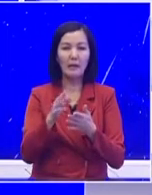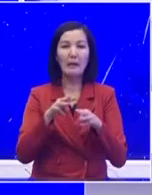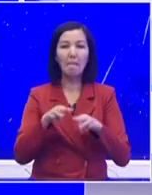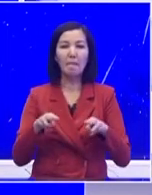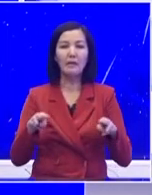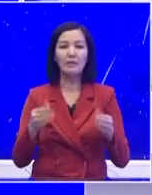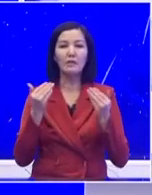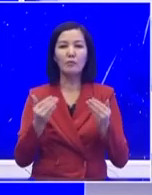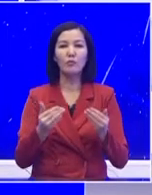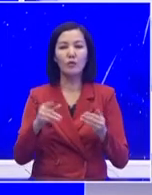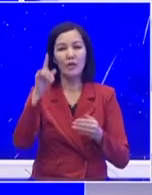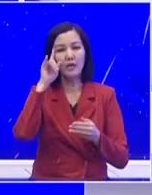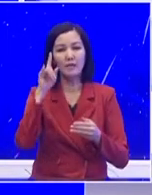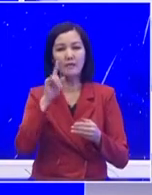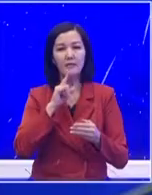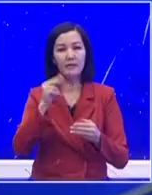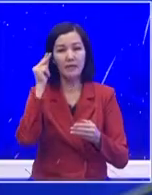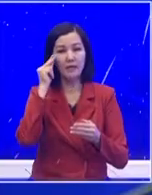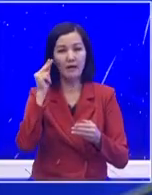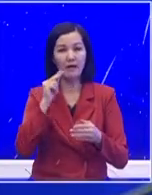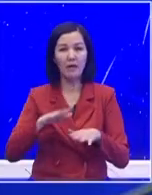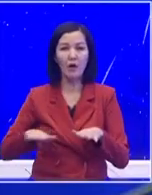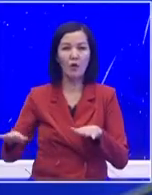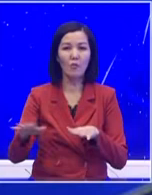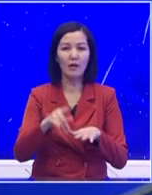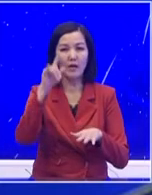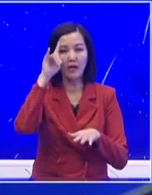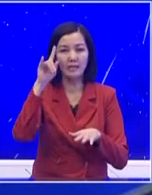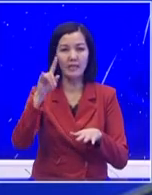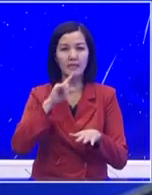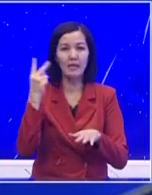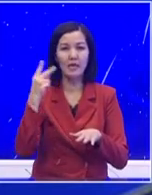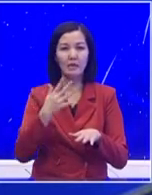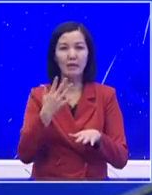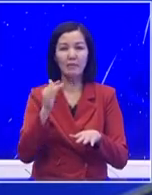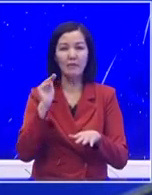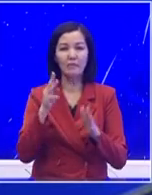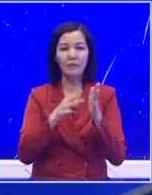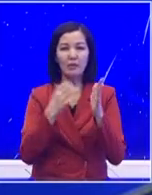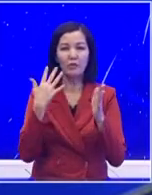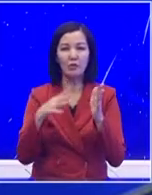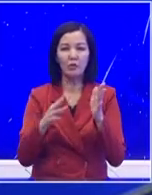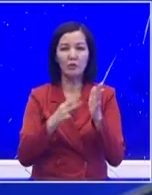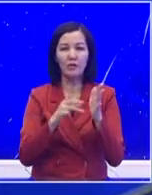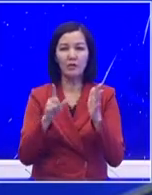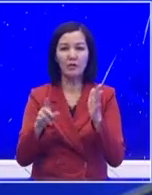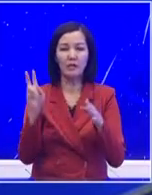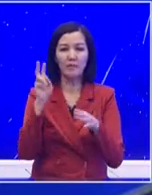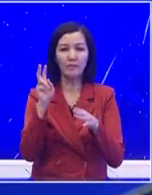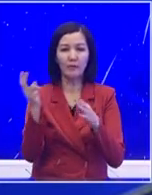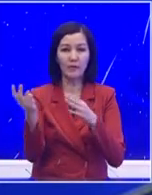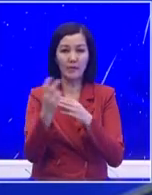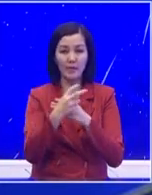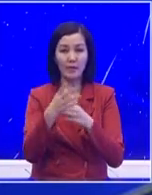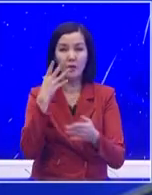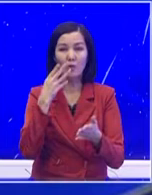кетейік, бүгінде Қытай Халық Республикасы аумағынан Қазақстанға 25858 адам келіпті. Олардың арасында